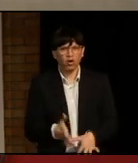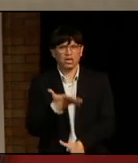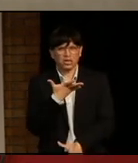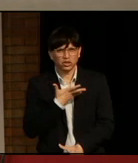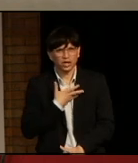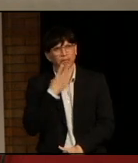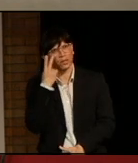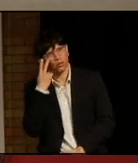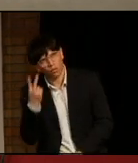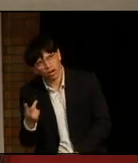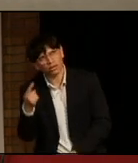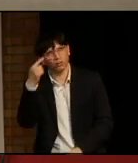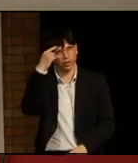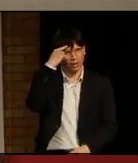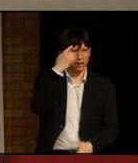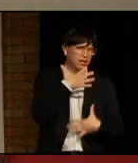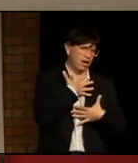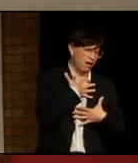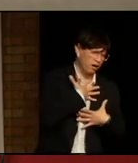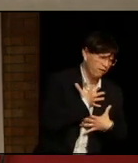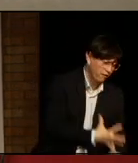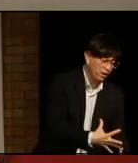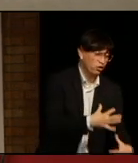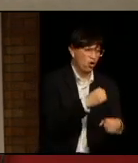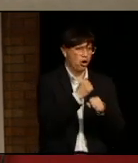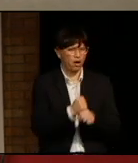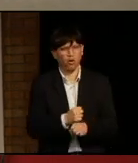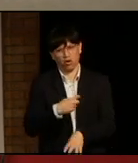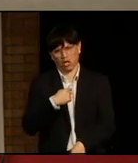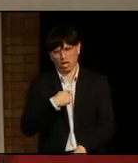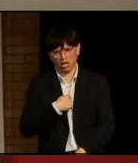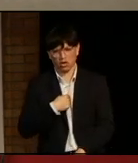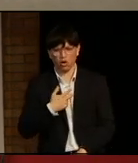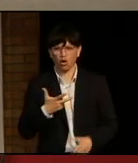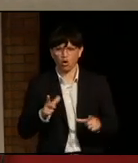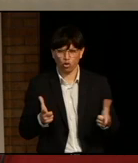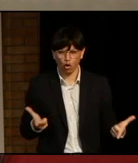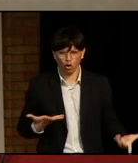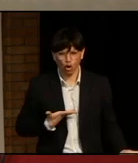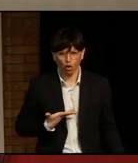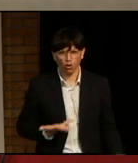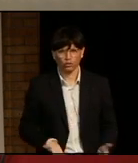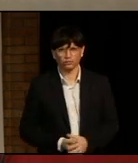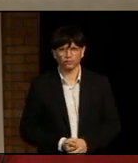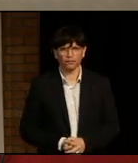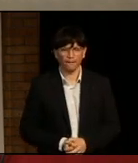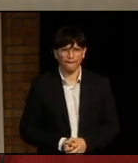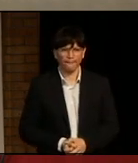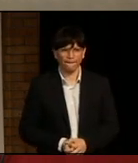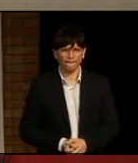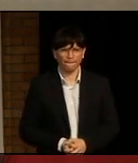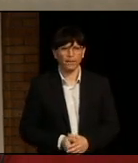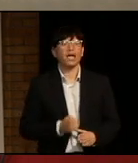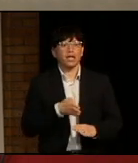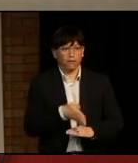sguardo mentalità affetti abilità che io non ho e che mi salvano e e faccio